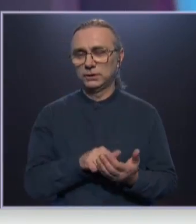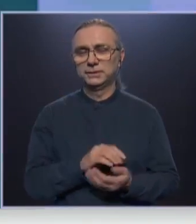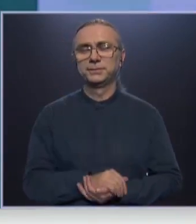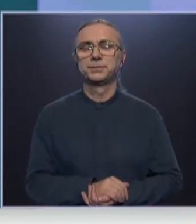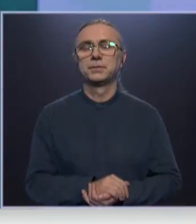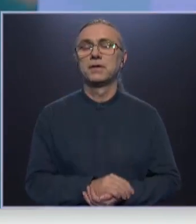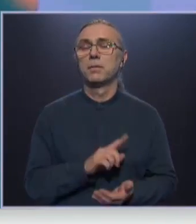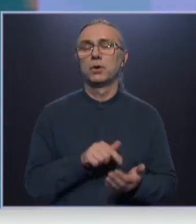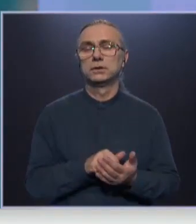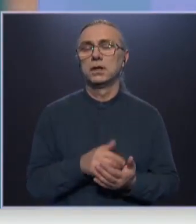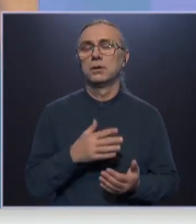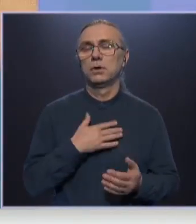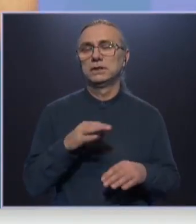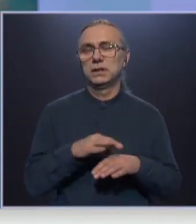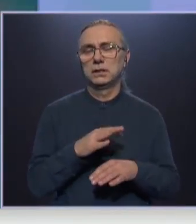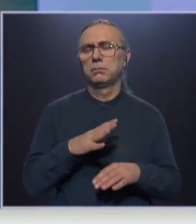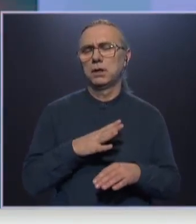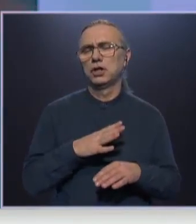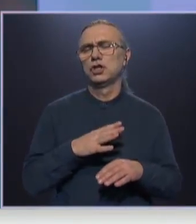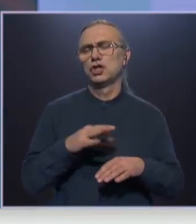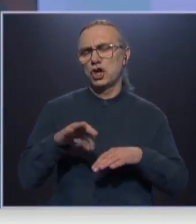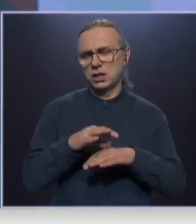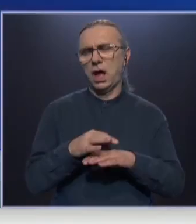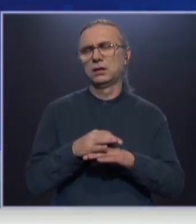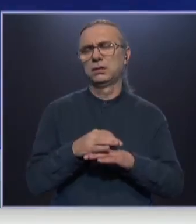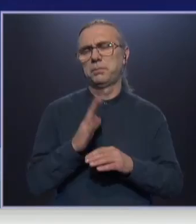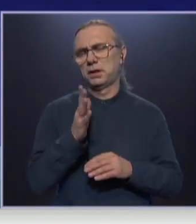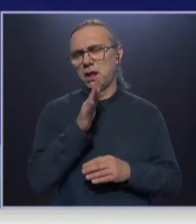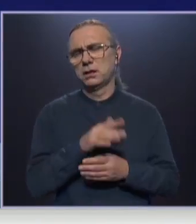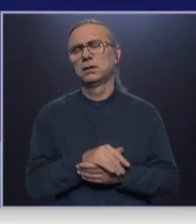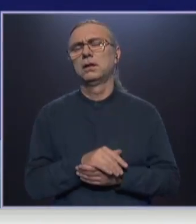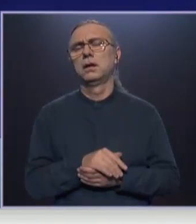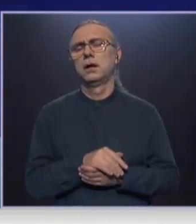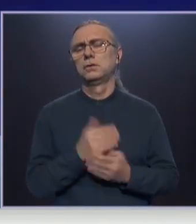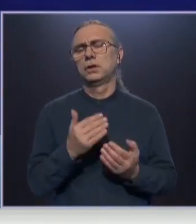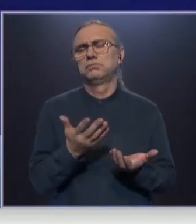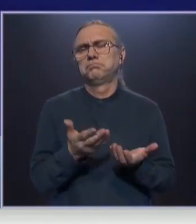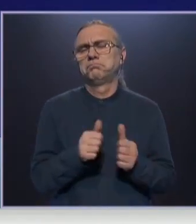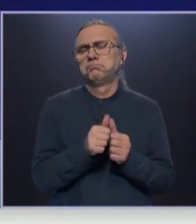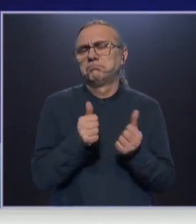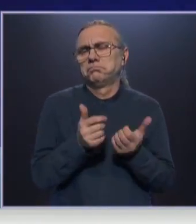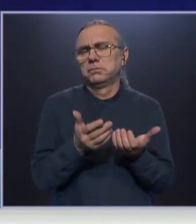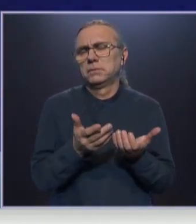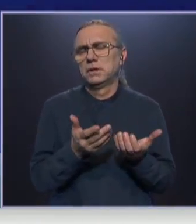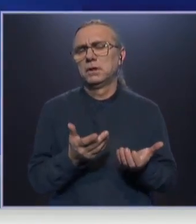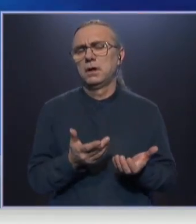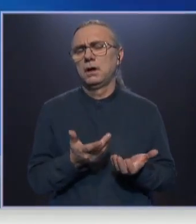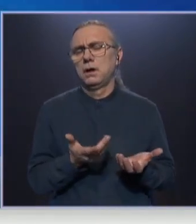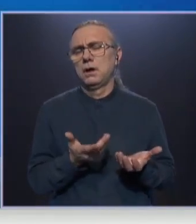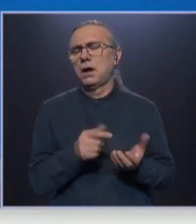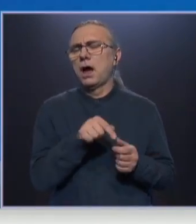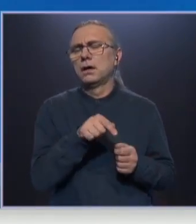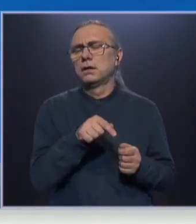Мой сын женат более 5 лет. С женой у них нет детей. На контакт пара не идет. Не понимаем, либо не хотят, либо не получается завести